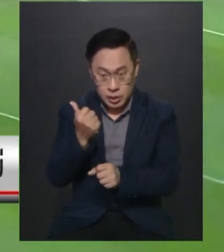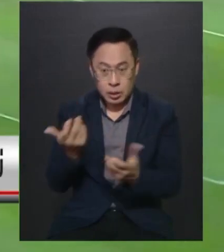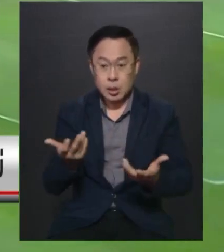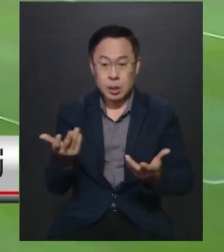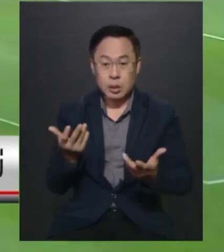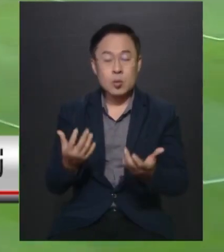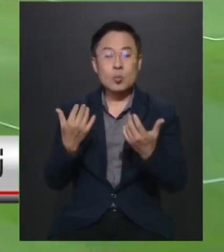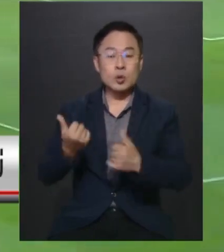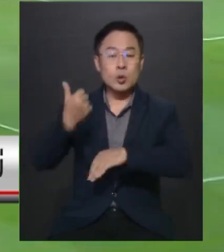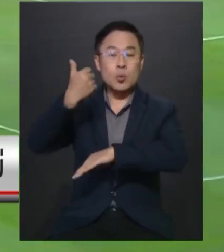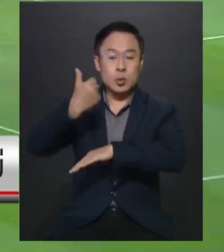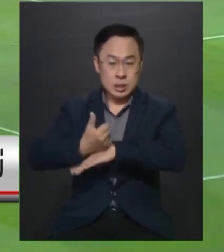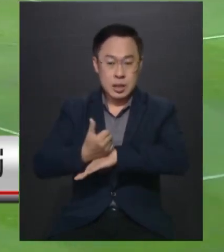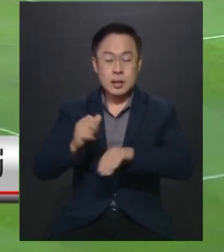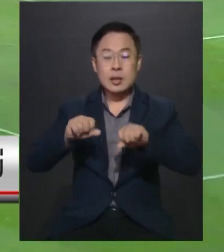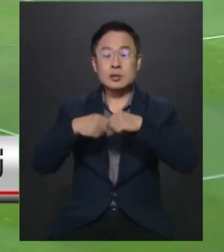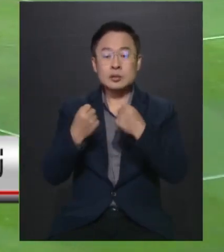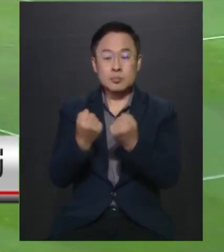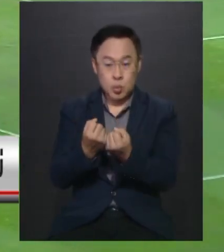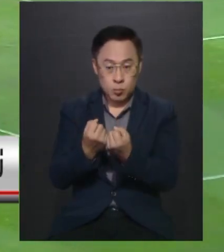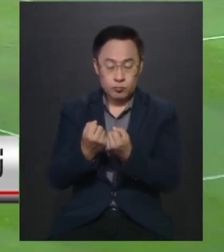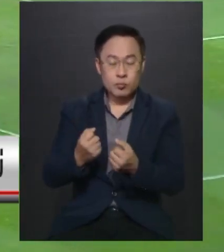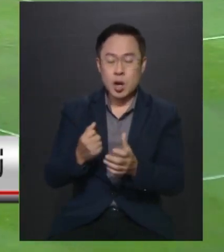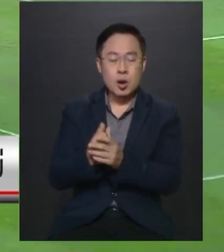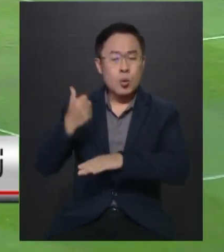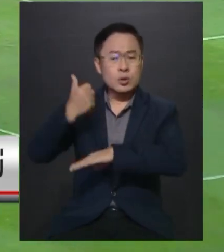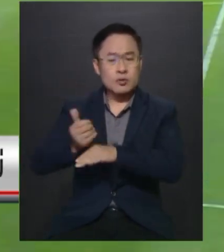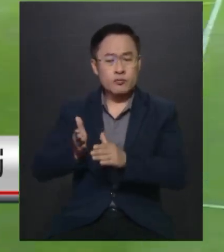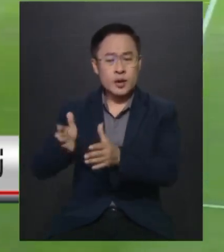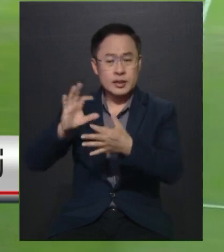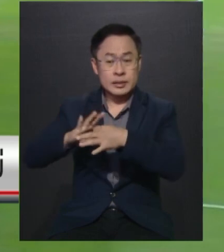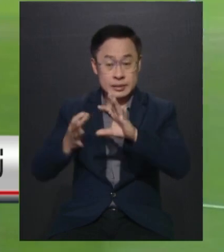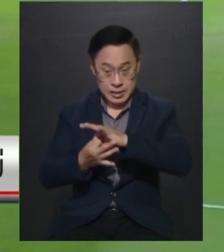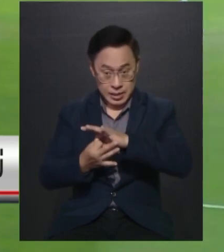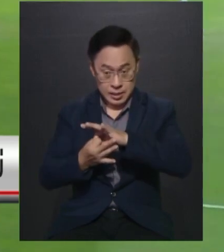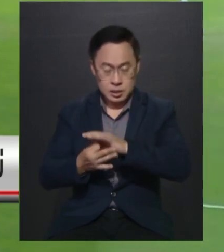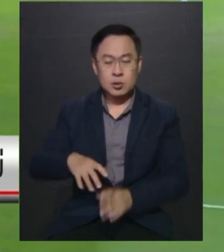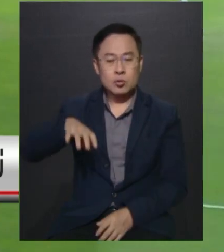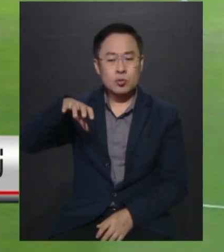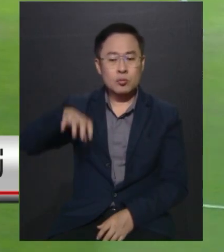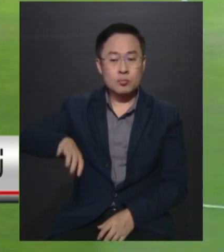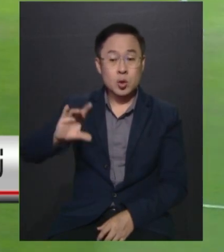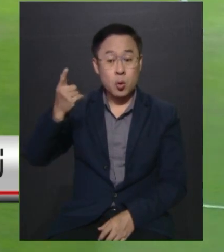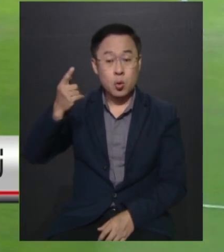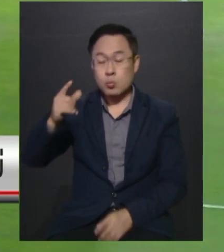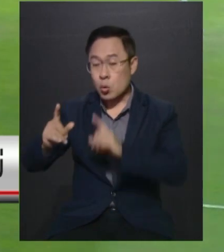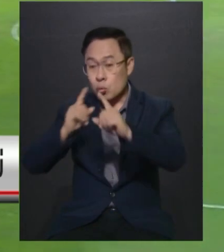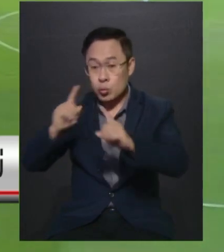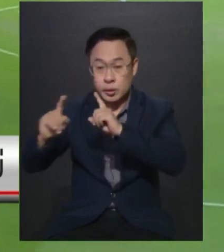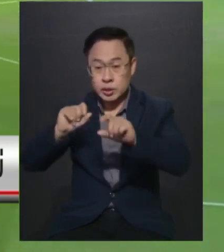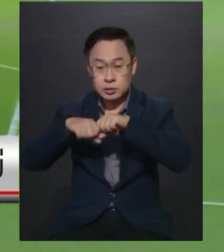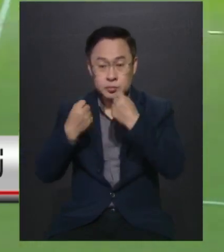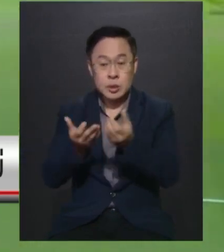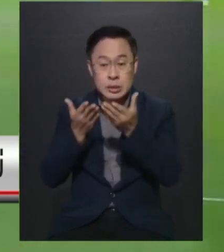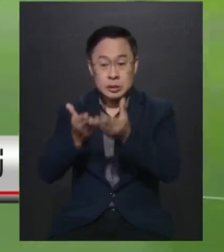ะผู้อำนวยการสโมสรเมืองทองยูไนเต็ดออกมาเปิดเผยว่าก็ยังไม่ได้มีการพูดคุยกันกับผู้บริหารของการท่าเรือนะคะว่าใน